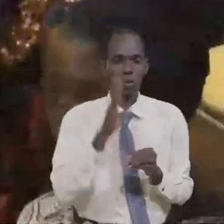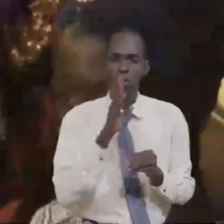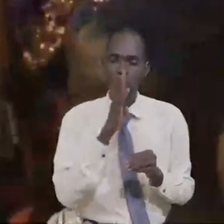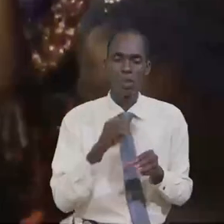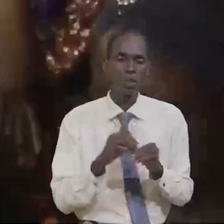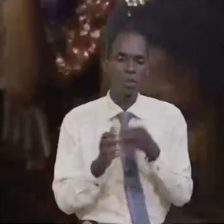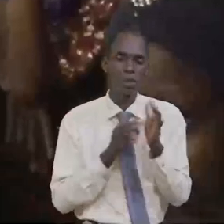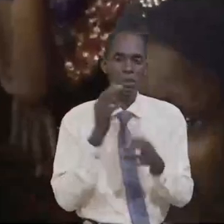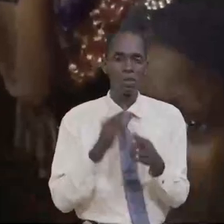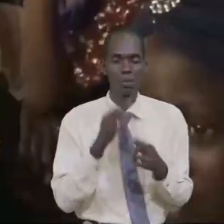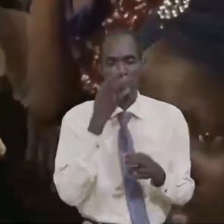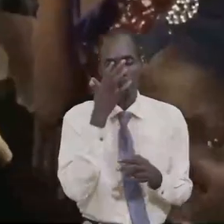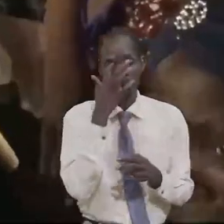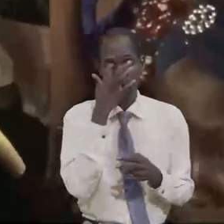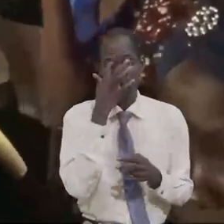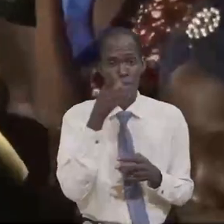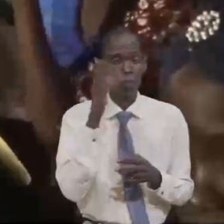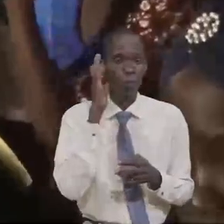tu vas te lever